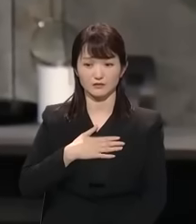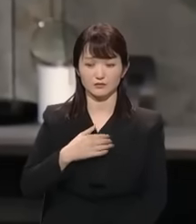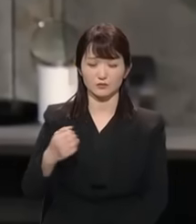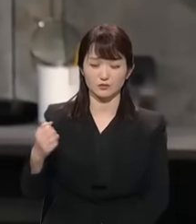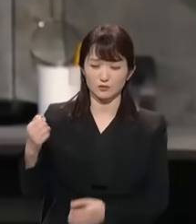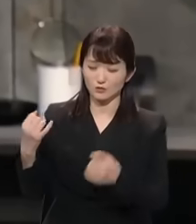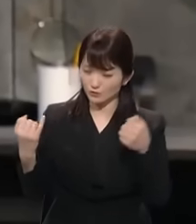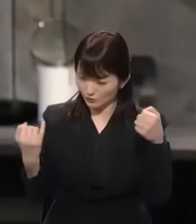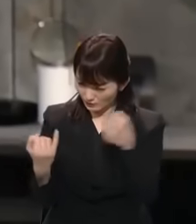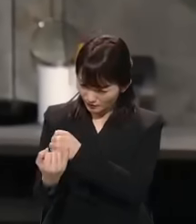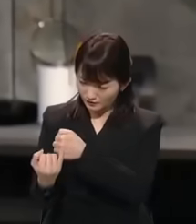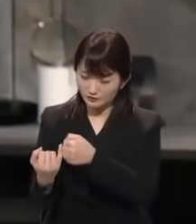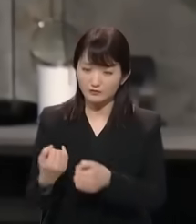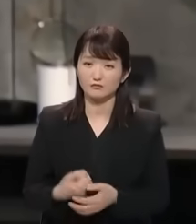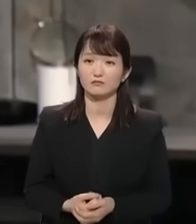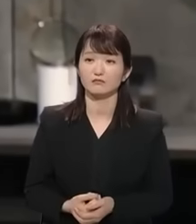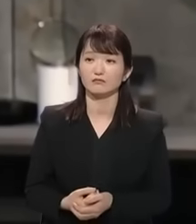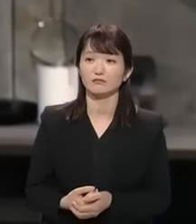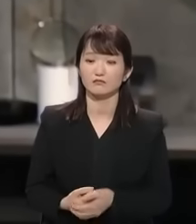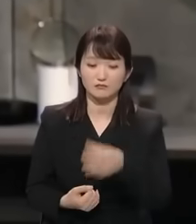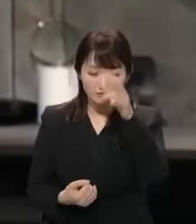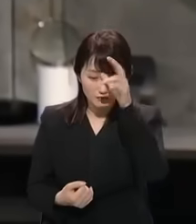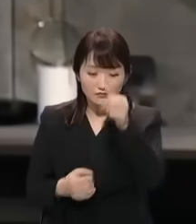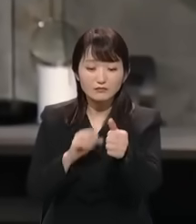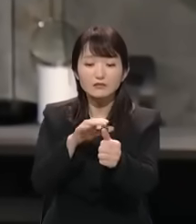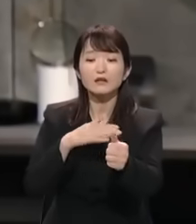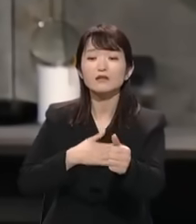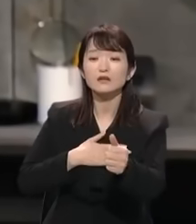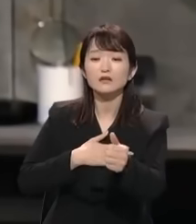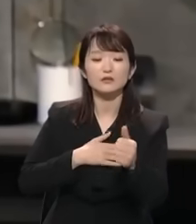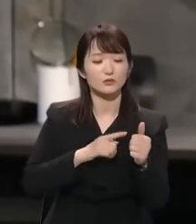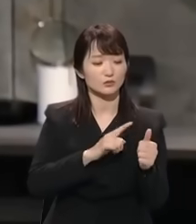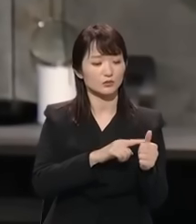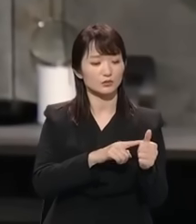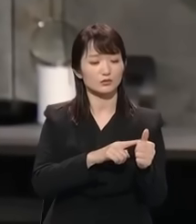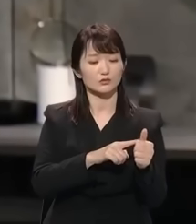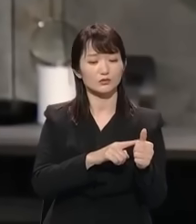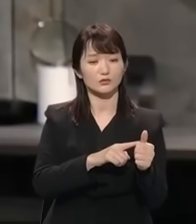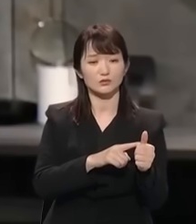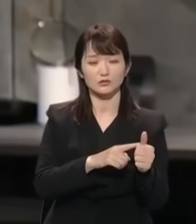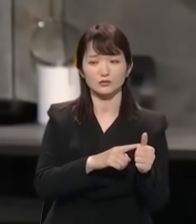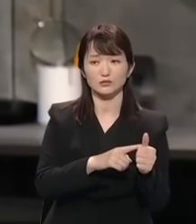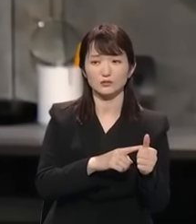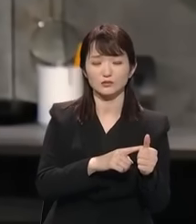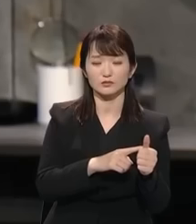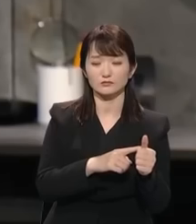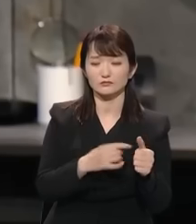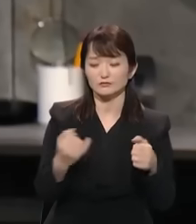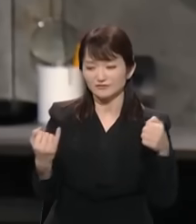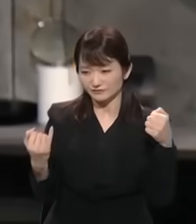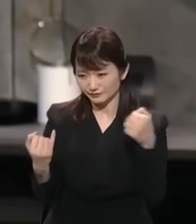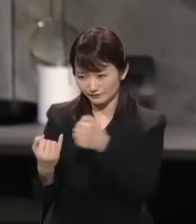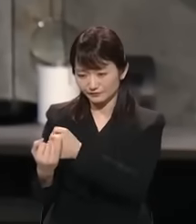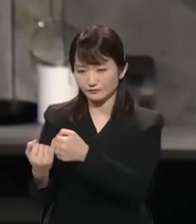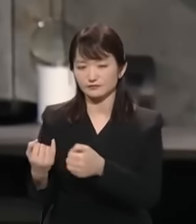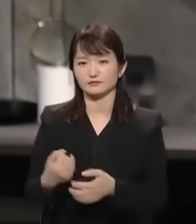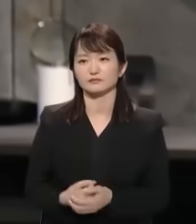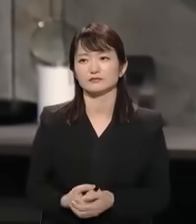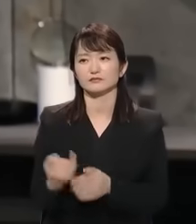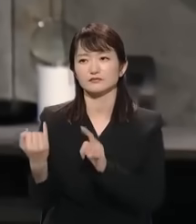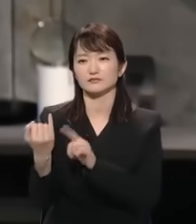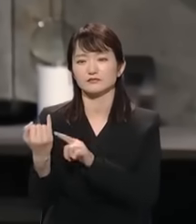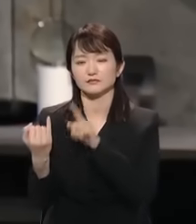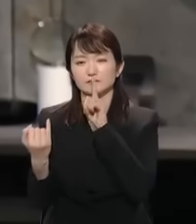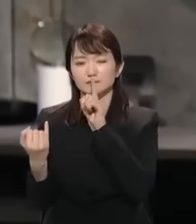맞았다 승객이 갑자기 경찰한테 나도 저 사람 때문에 코를었고 얘기를 한 거예요 이게 이제 그 그 여성의 주자인